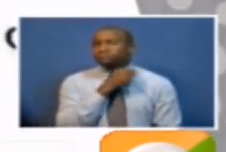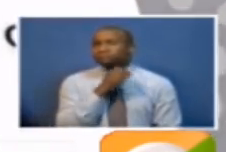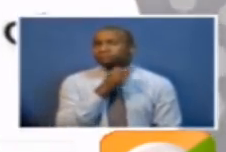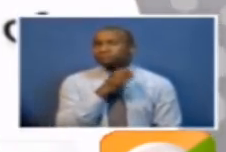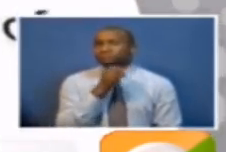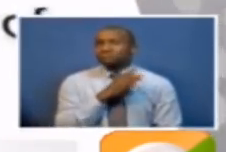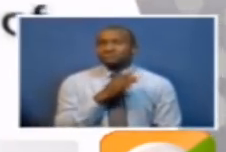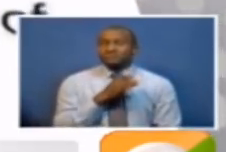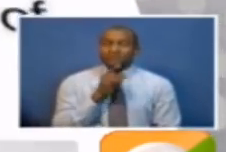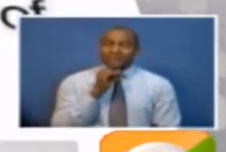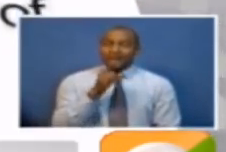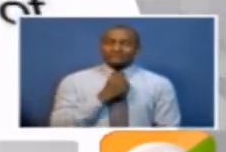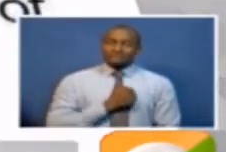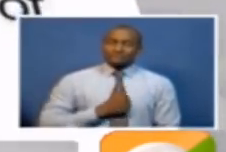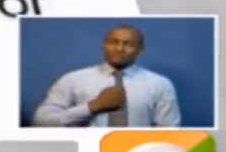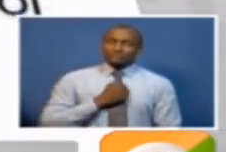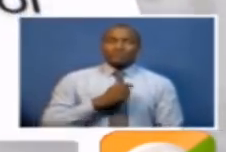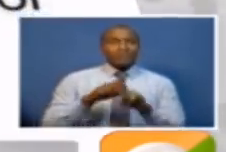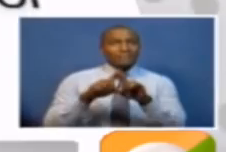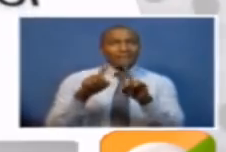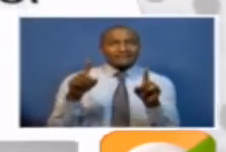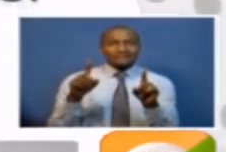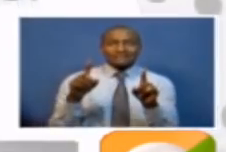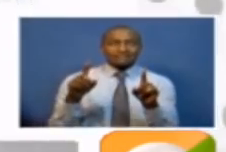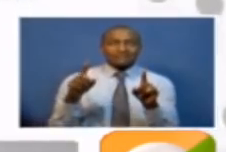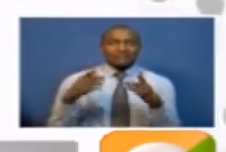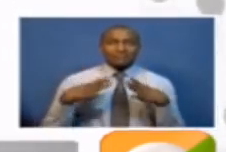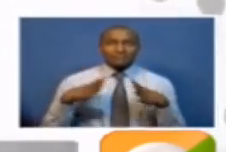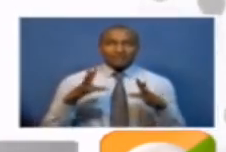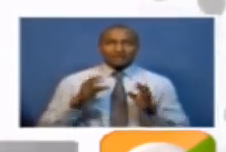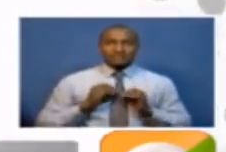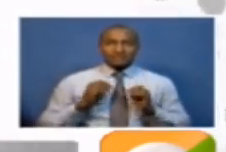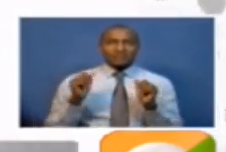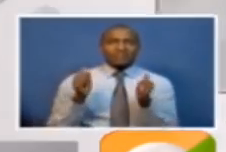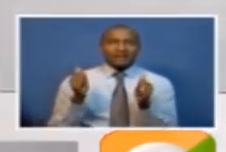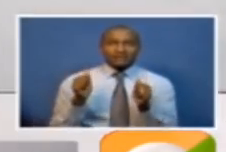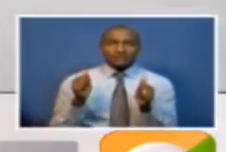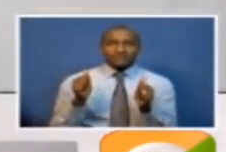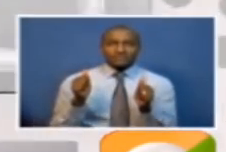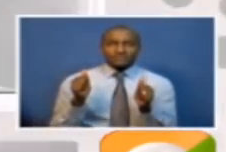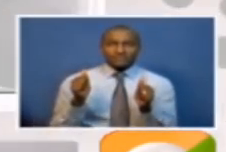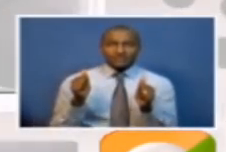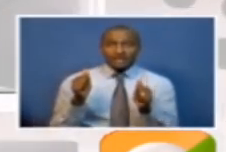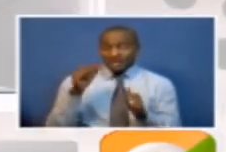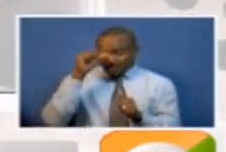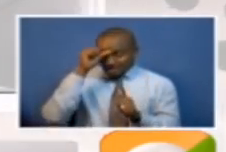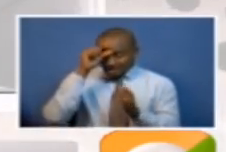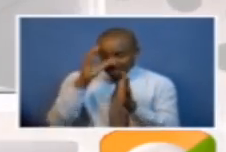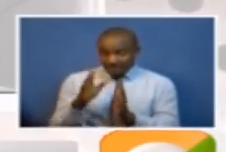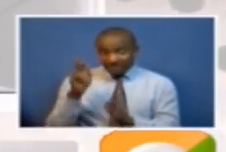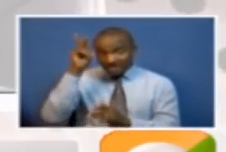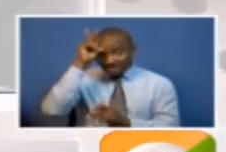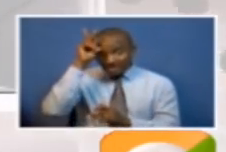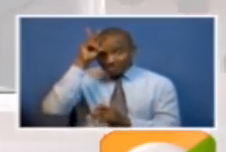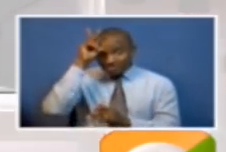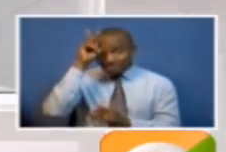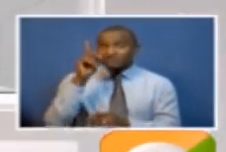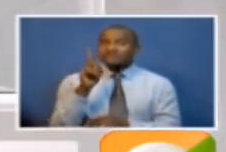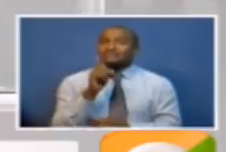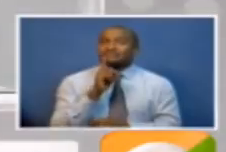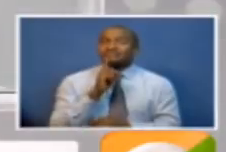hilo kuomba msamaha, lakini hatua hiyo haikuridhisha. Aliyekuwa gavana wa Kiambu William Kabogo kupitia mtandao wa